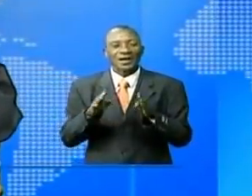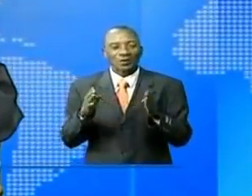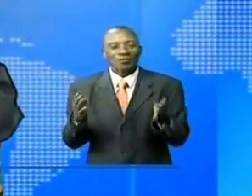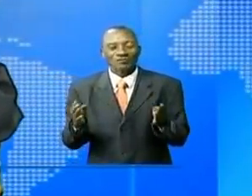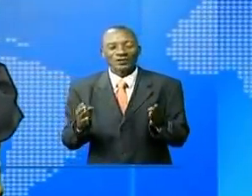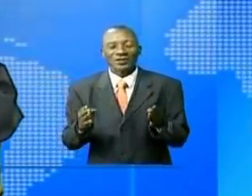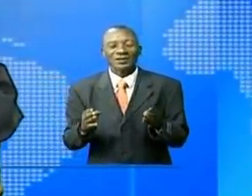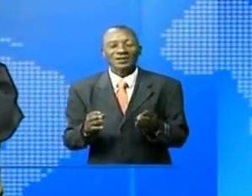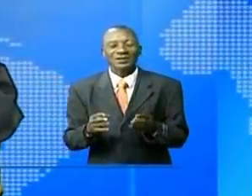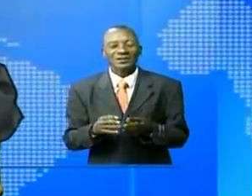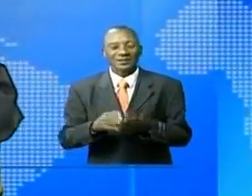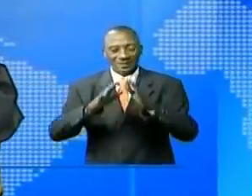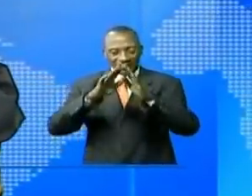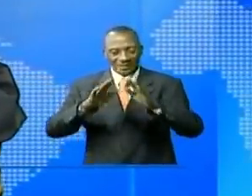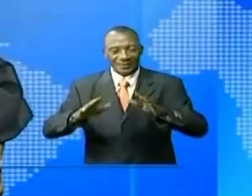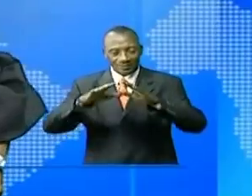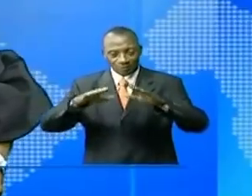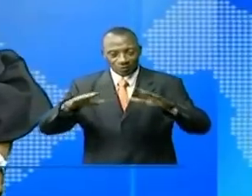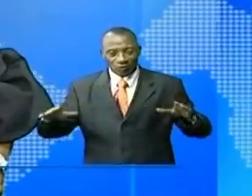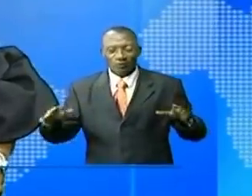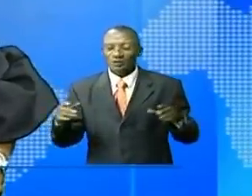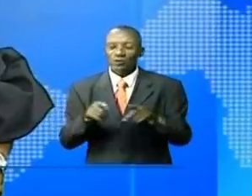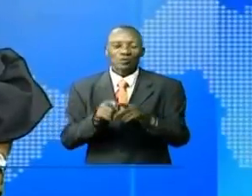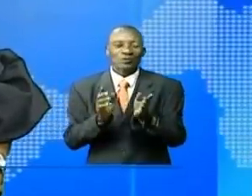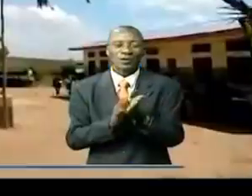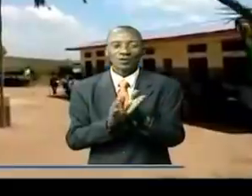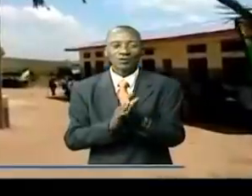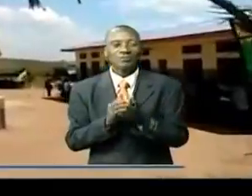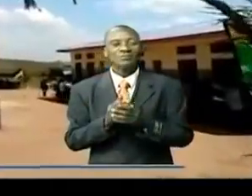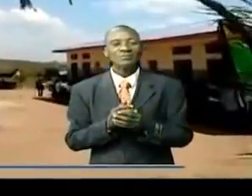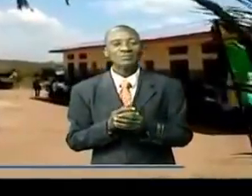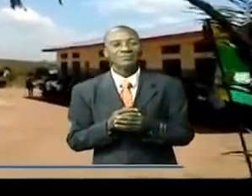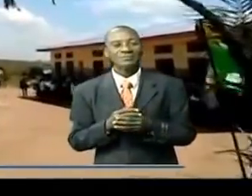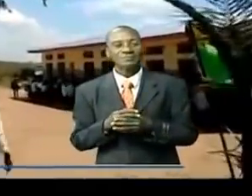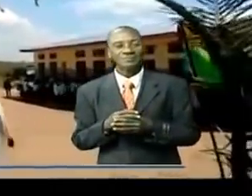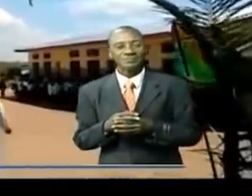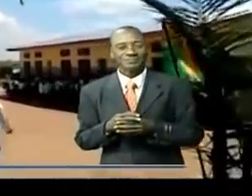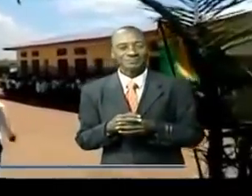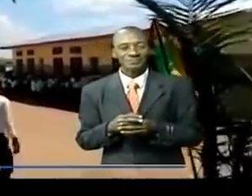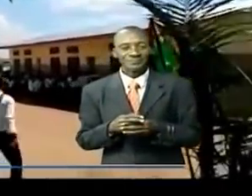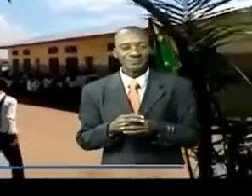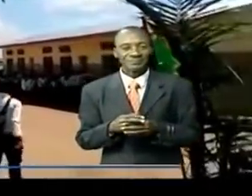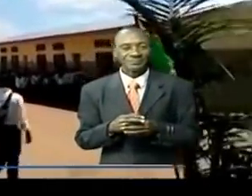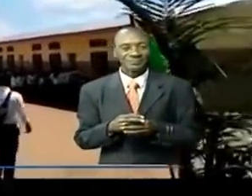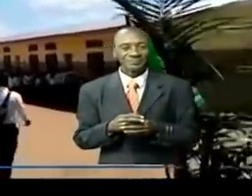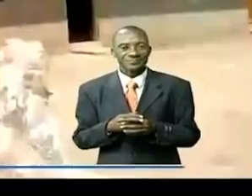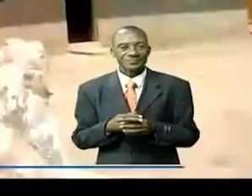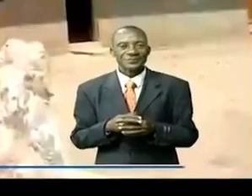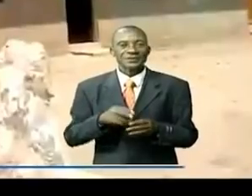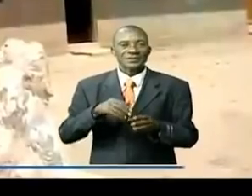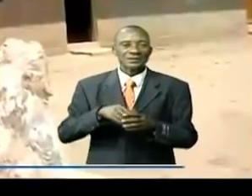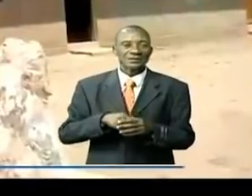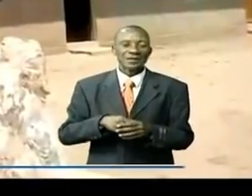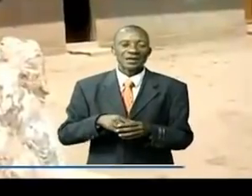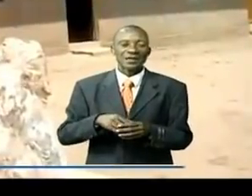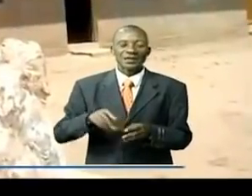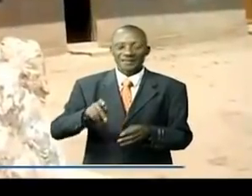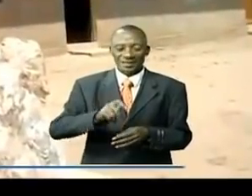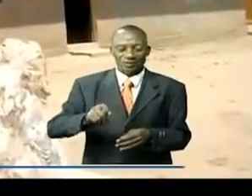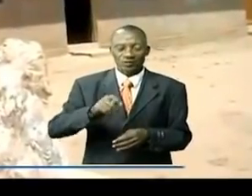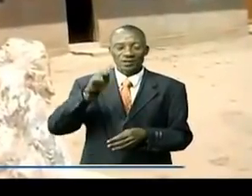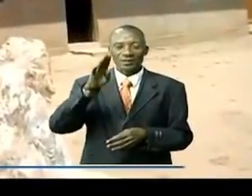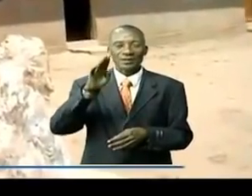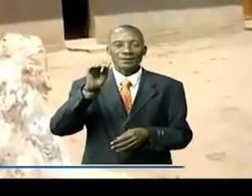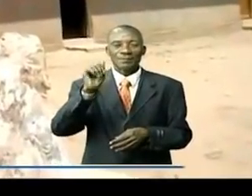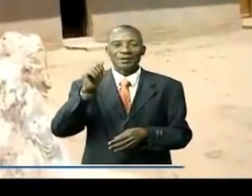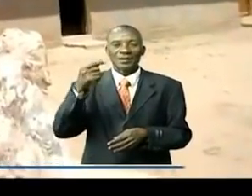le gouverneur de cette province. Images et commentaires. Après l'étape du village Saint-Pierre et la cité de Bagata, où le gouverneur du Kwilu, Willy